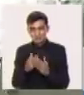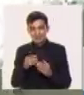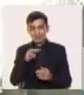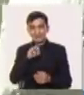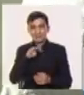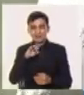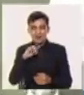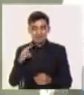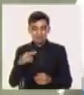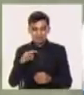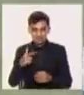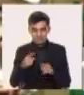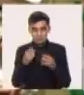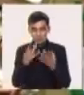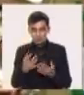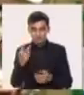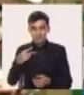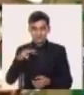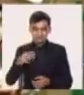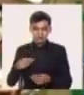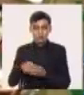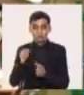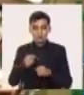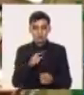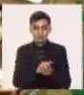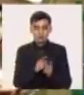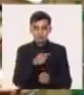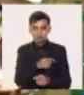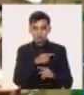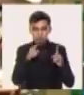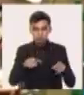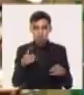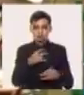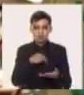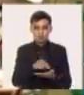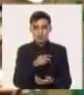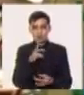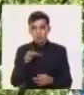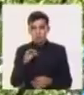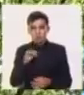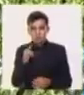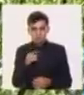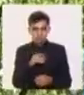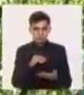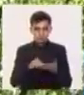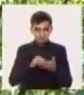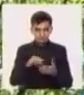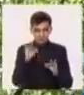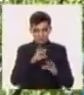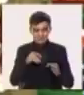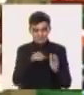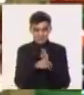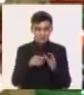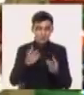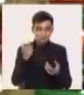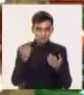Есть тетради, которые так и лежат новые, которые сказали купить, но ребенок там ничего не делал. Они в следующем году перевыпускаются,